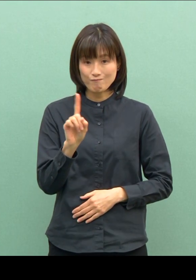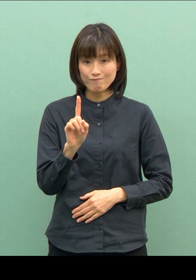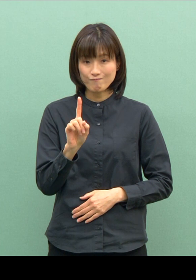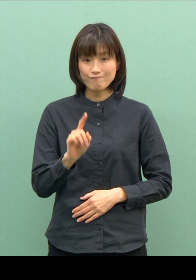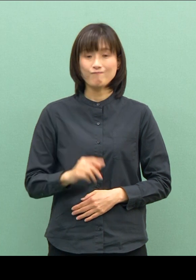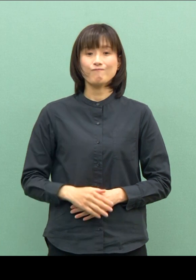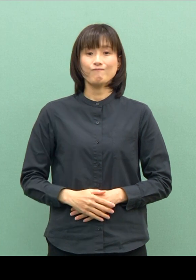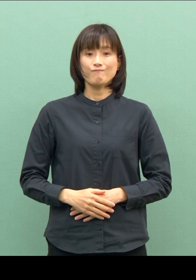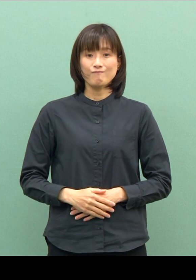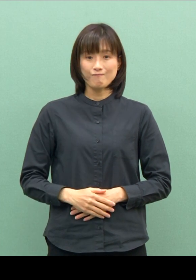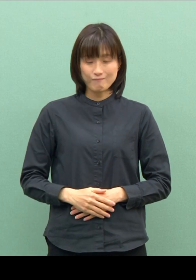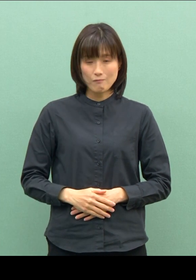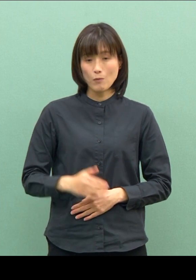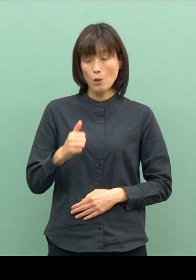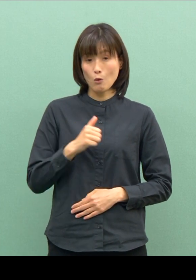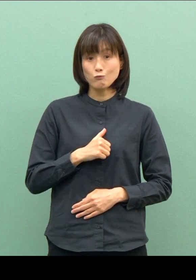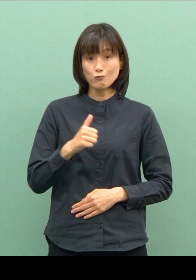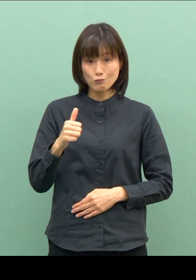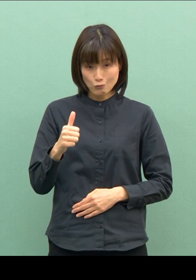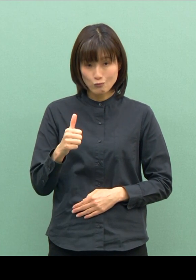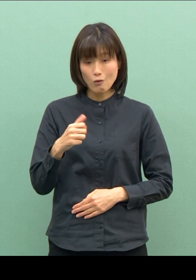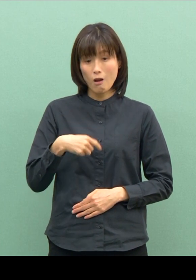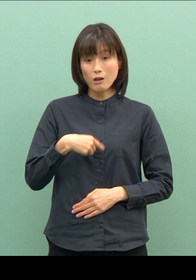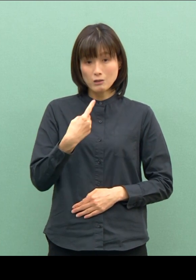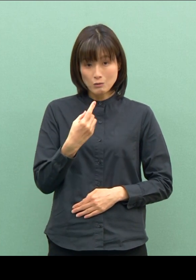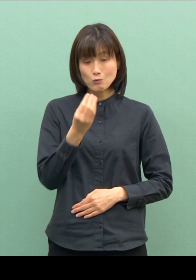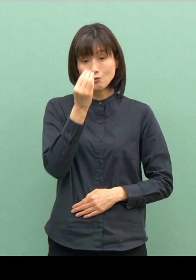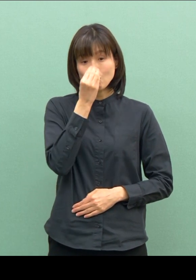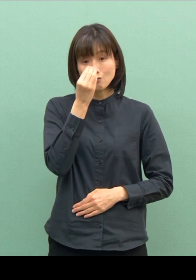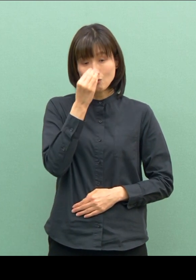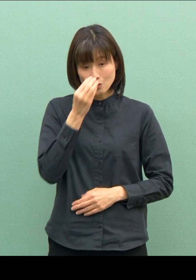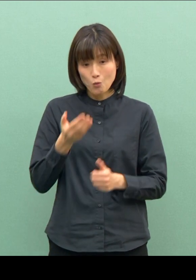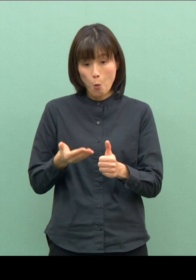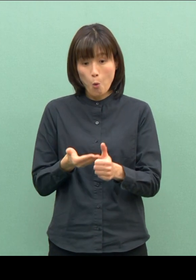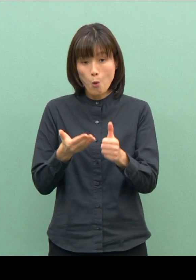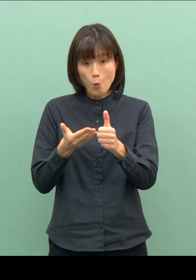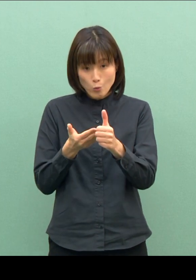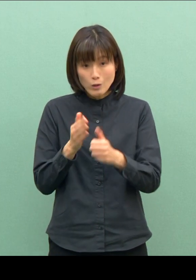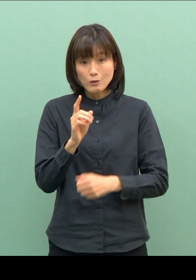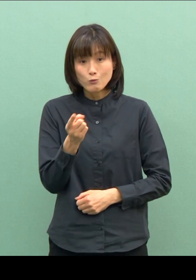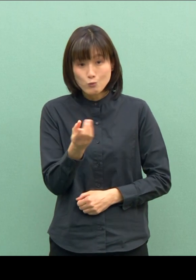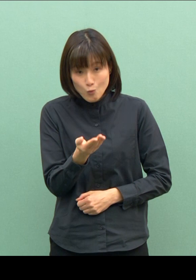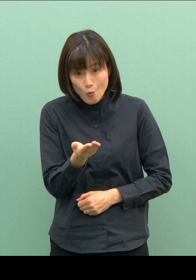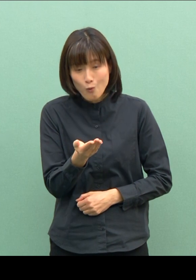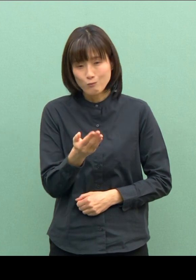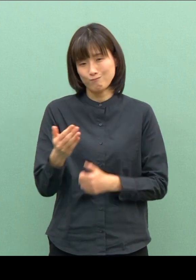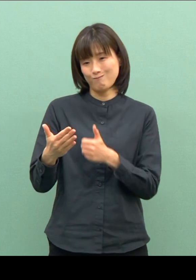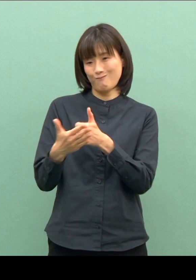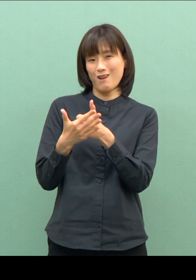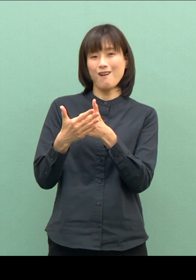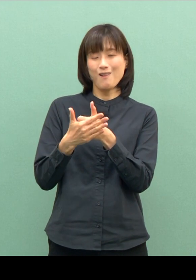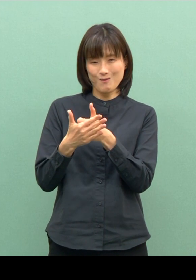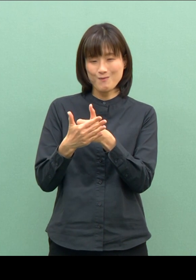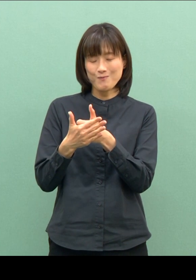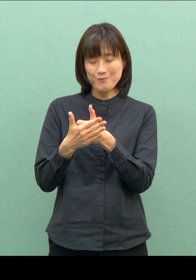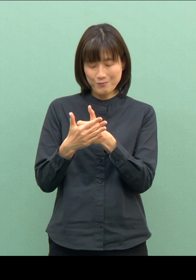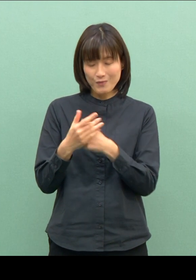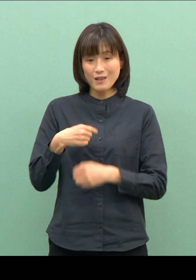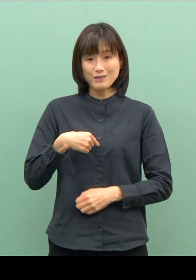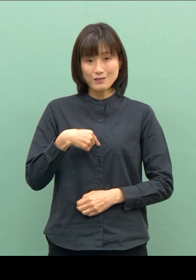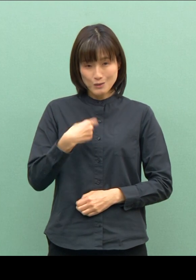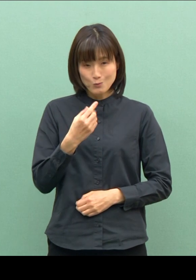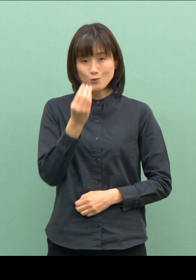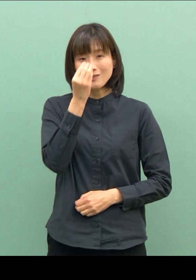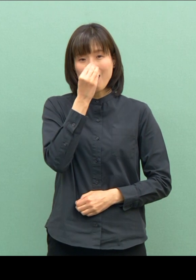いちごの指導員をしていた主人から、自分でいちごを作ってみないかと勧められ、いちごが大好きな子どもたち